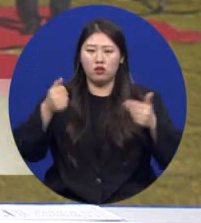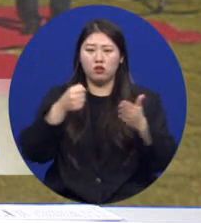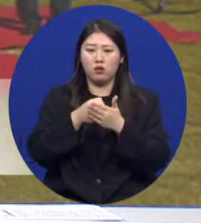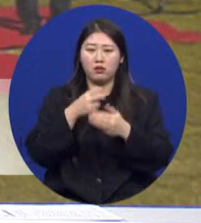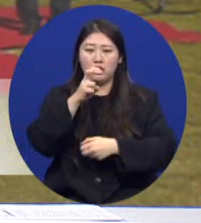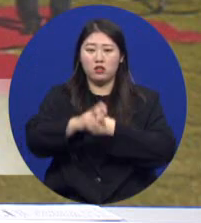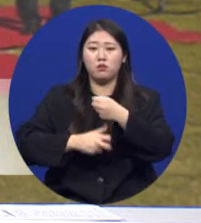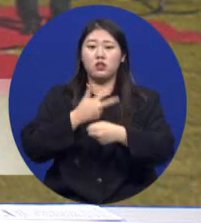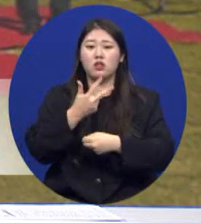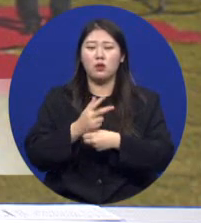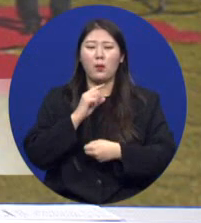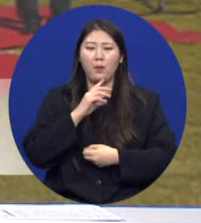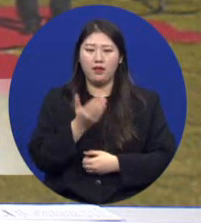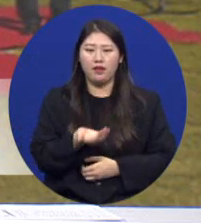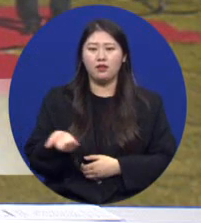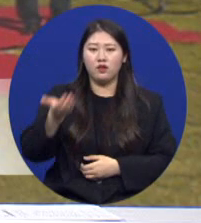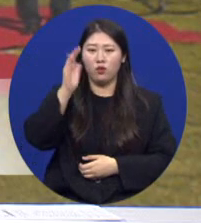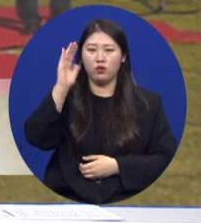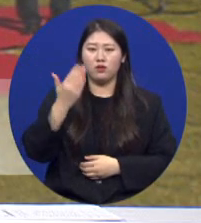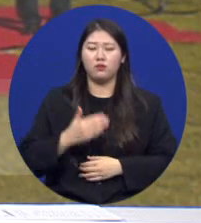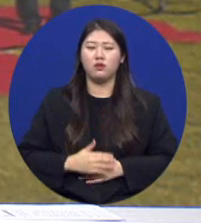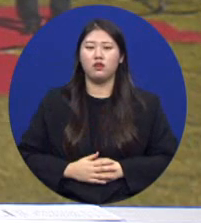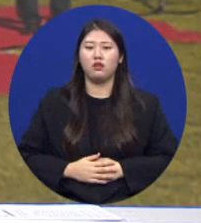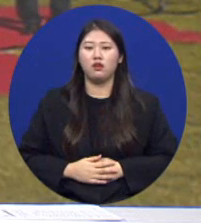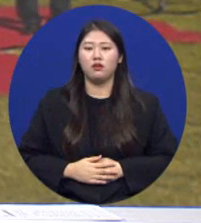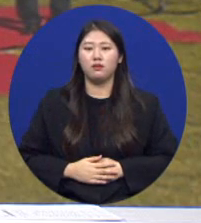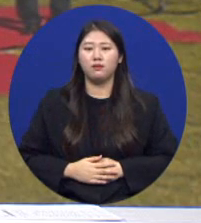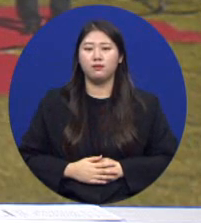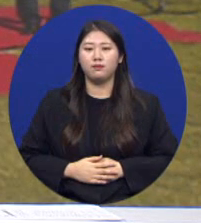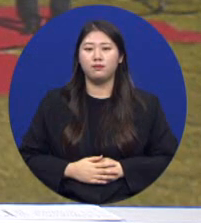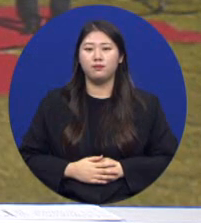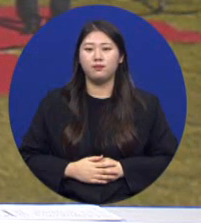만에 본교로 승격했습니다. 박주현 기자입니다.